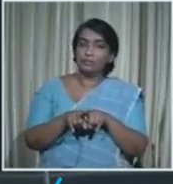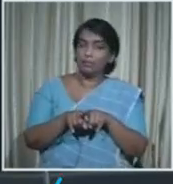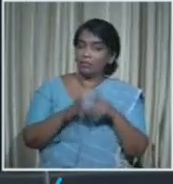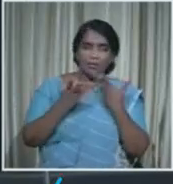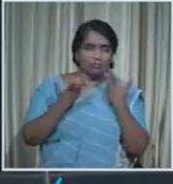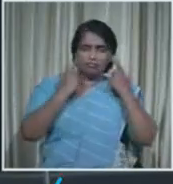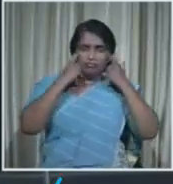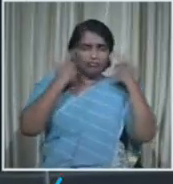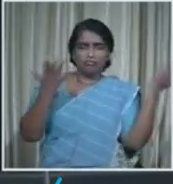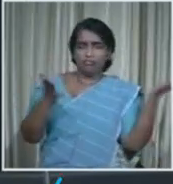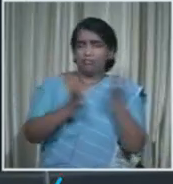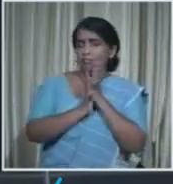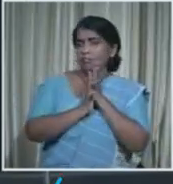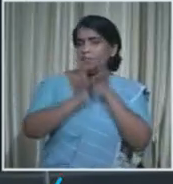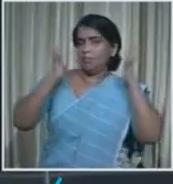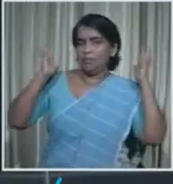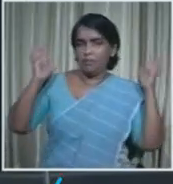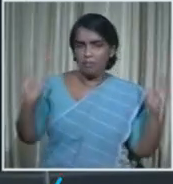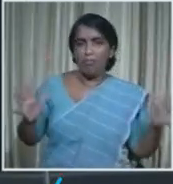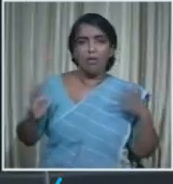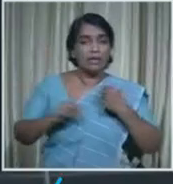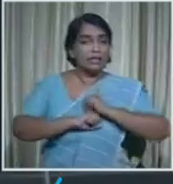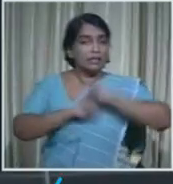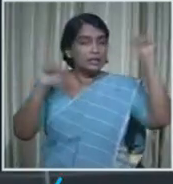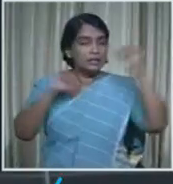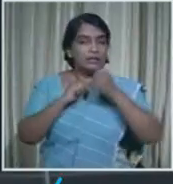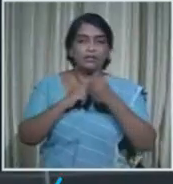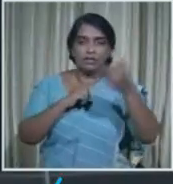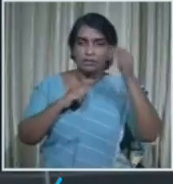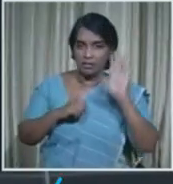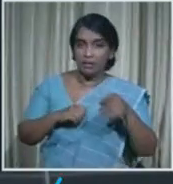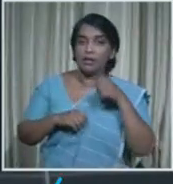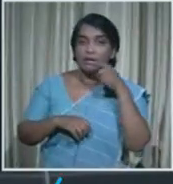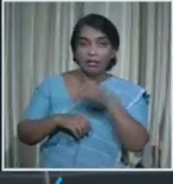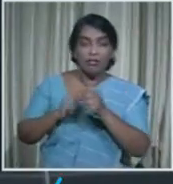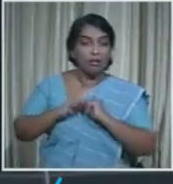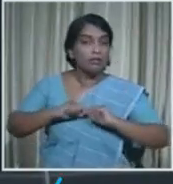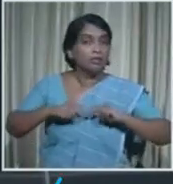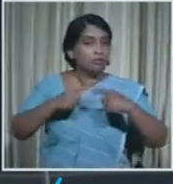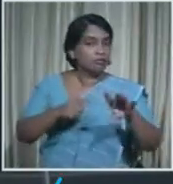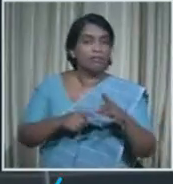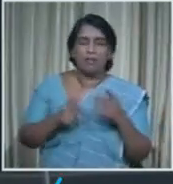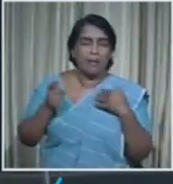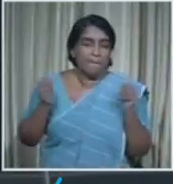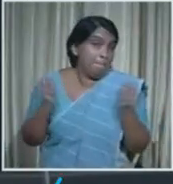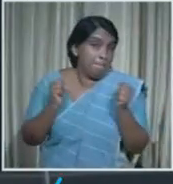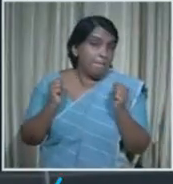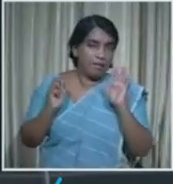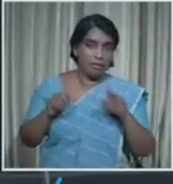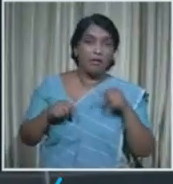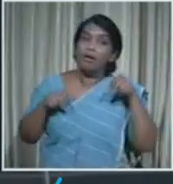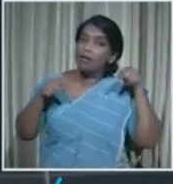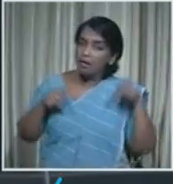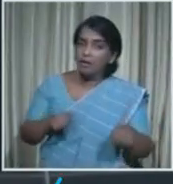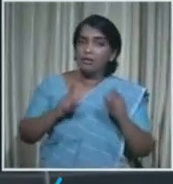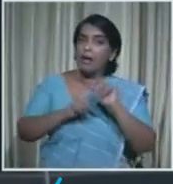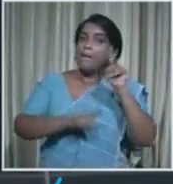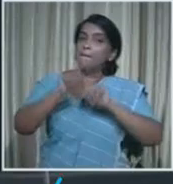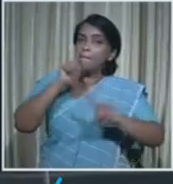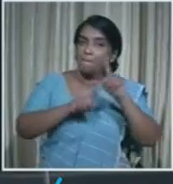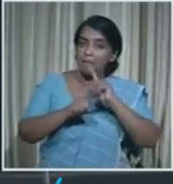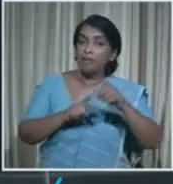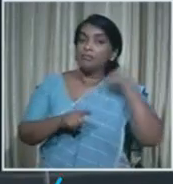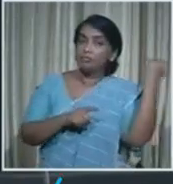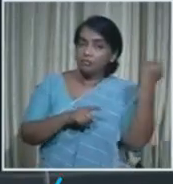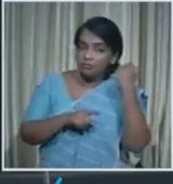සීමාවක් නැතුව විසිරුණු අරගලයක් බවට පත් වෙලා තියෙනවා. මේ යන ගමන ඉතාමත්ම භයානකයි. අද අපි පාර්ලිමේන්තුවේ කතා